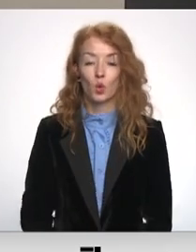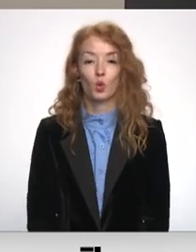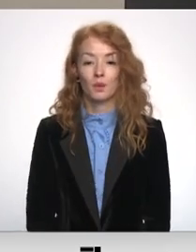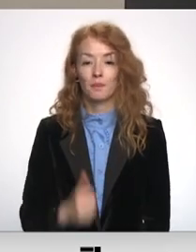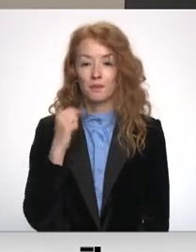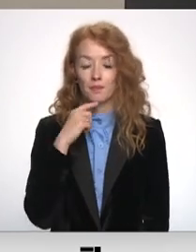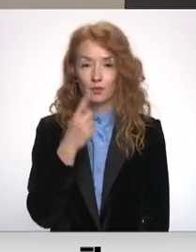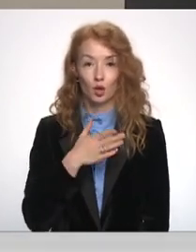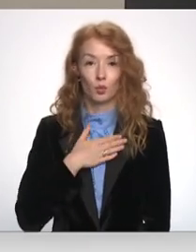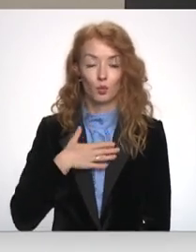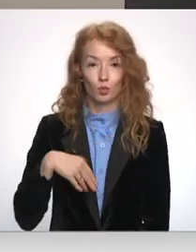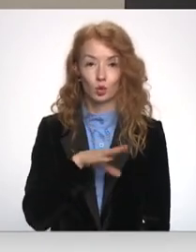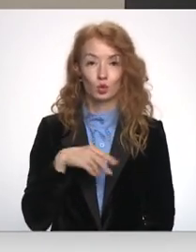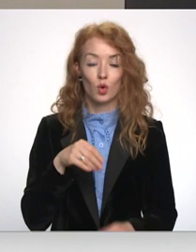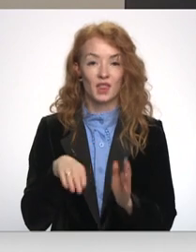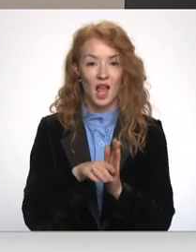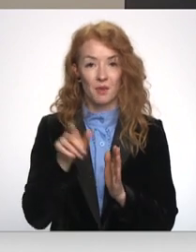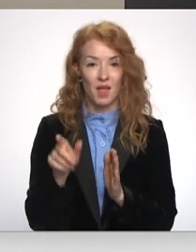satiksmes dalībniekiem ir jābūt šai sajūtai,